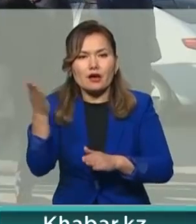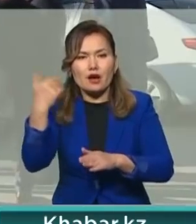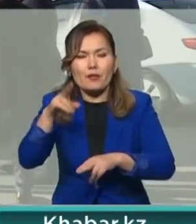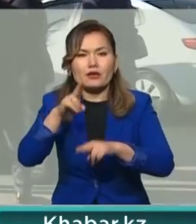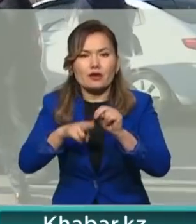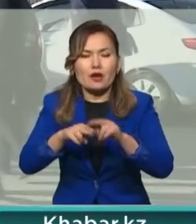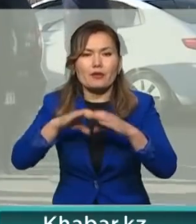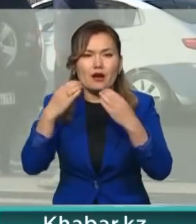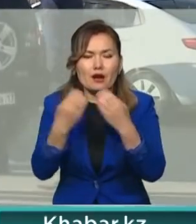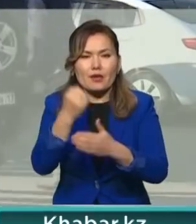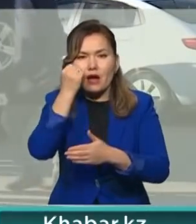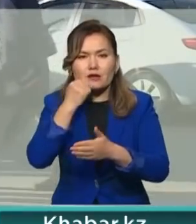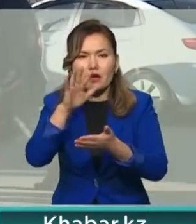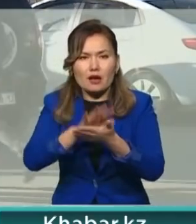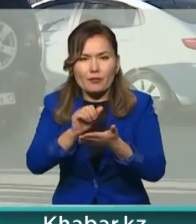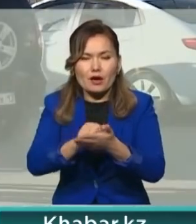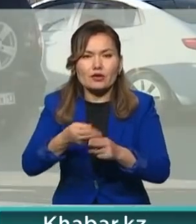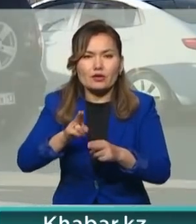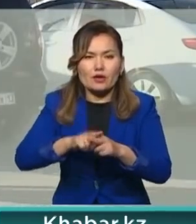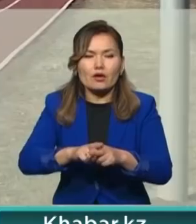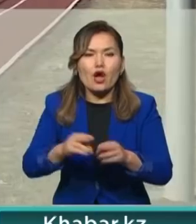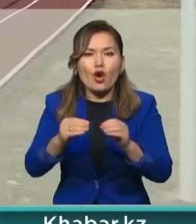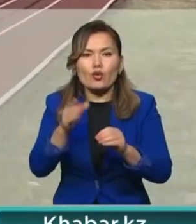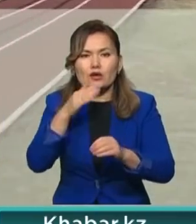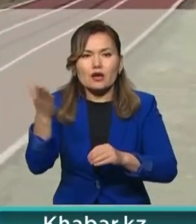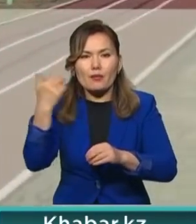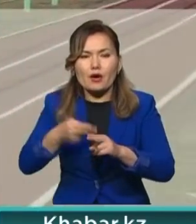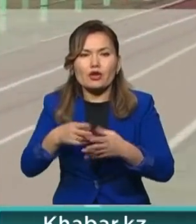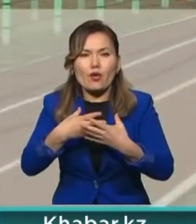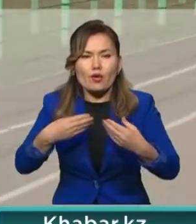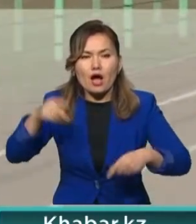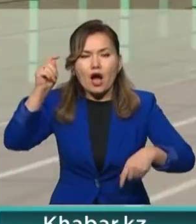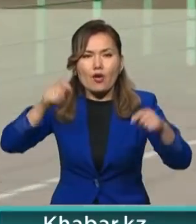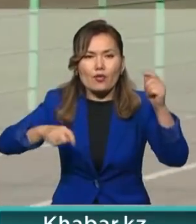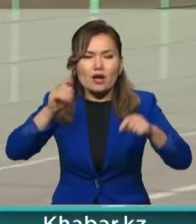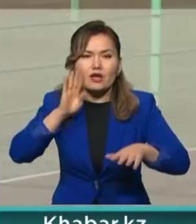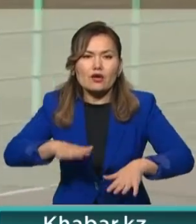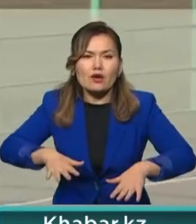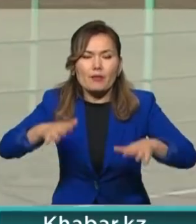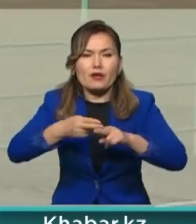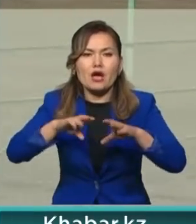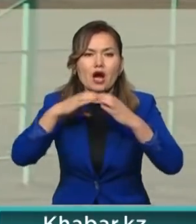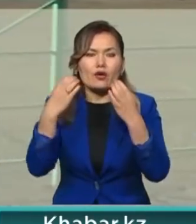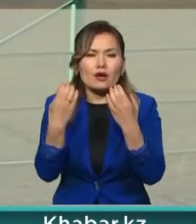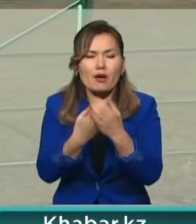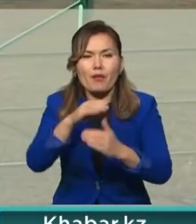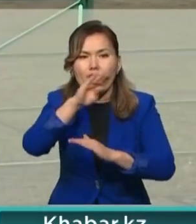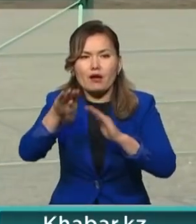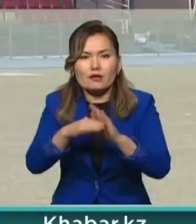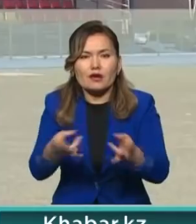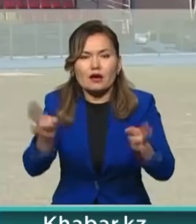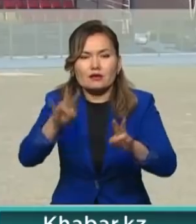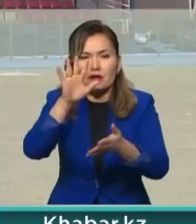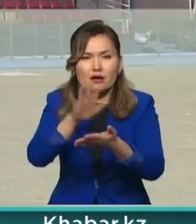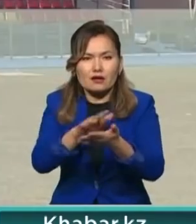көтерген нысан әбден тозған. Одан бөлек осыдан 10 шақты жыл бұрын көктемгі жауынның соңы селге ұласып, стадионның ішін лай